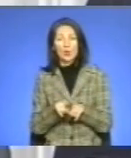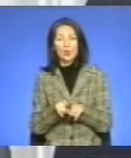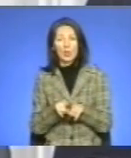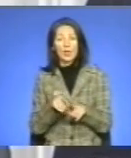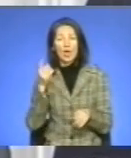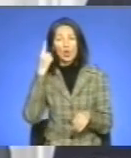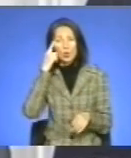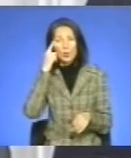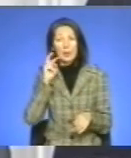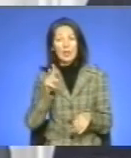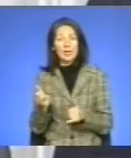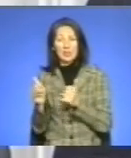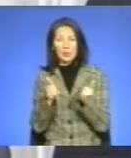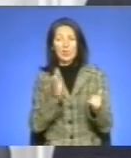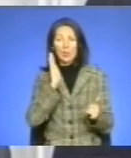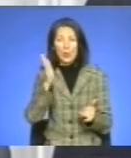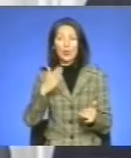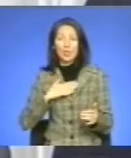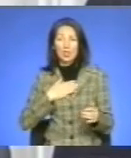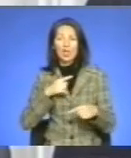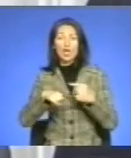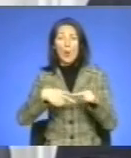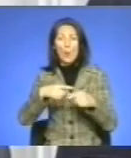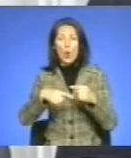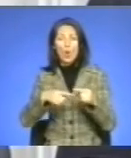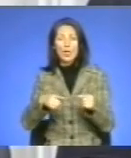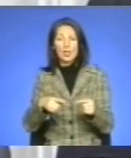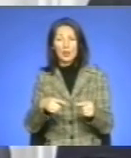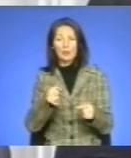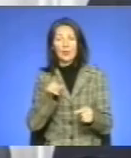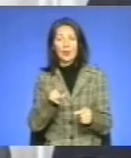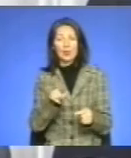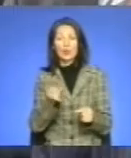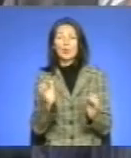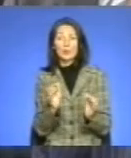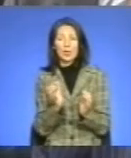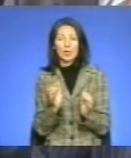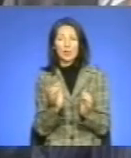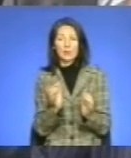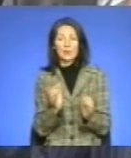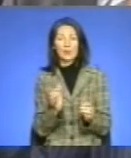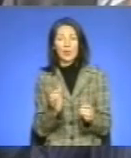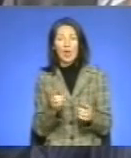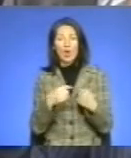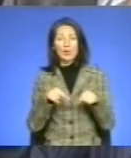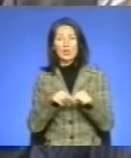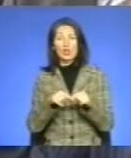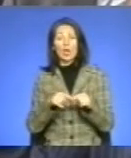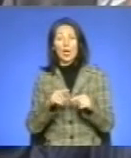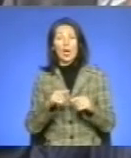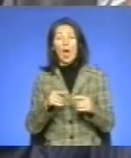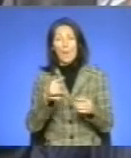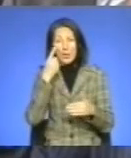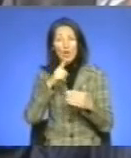як забезпечити майбутнє наше покоління тим, що зберегли. Організатори круглого столу